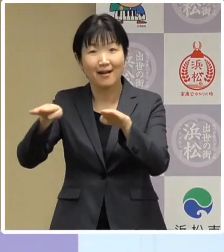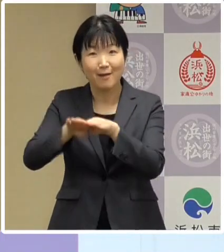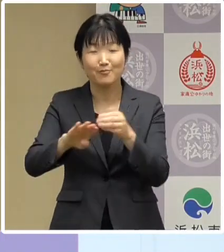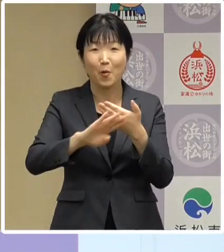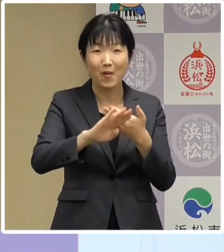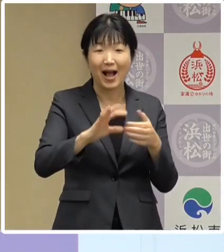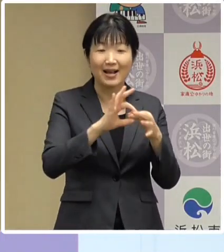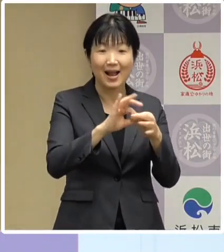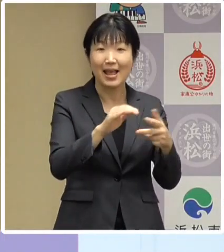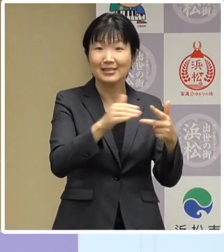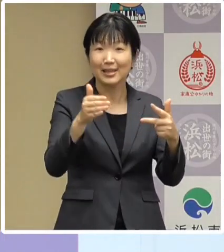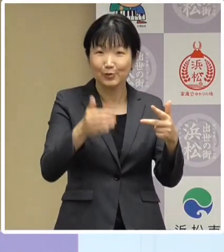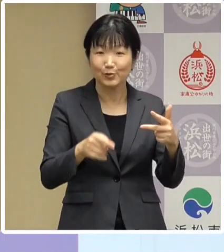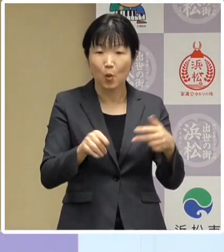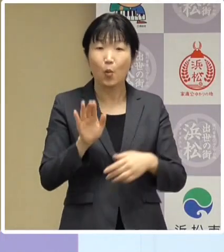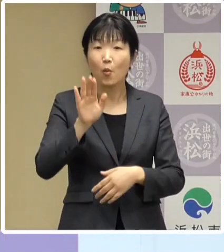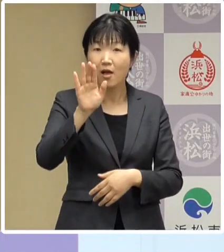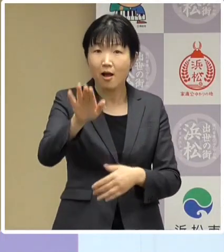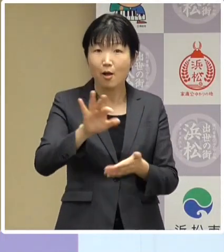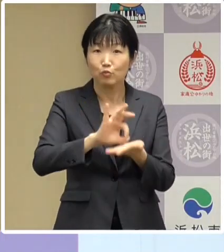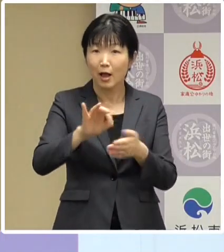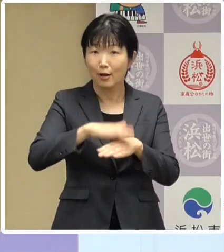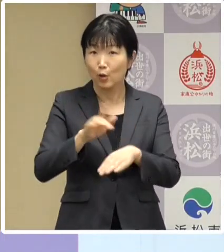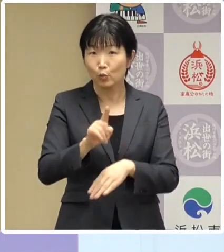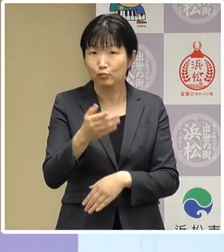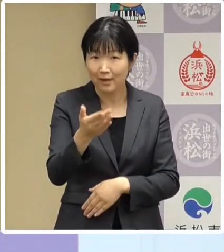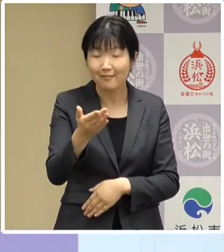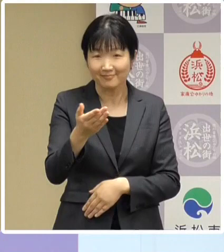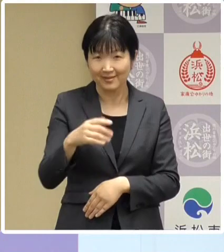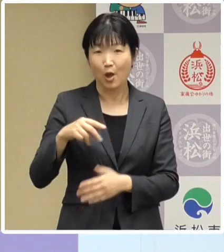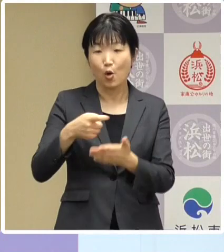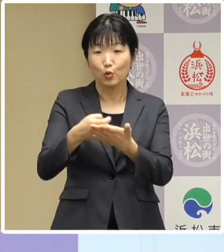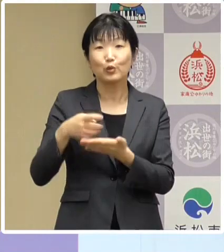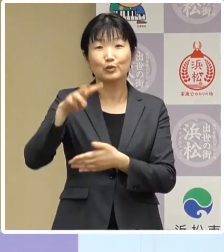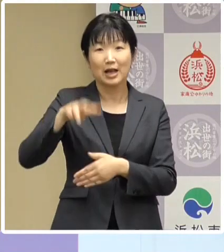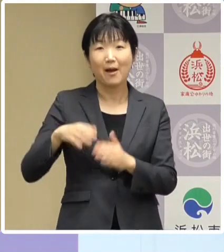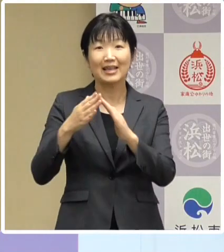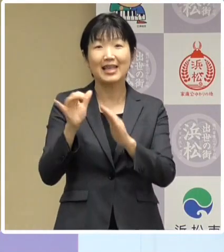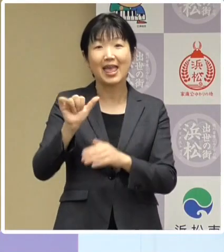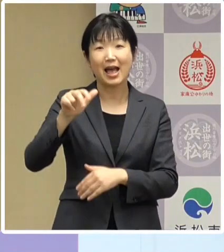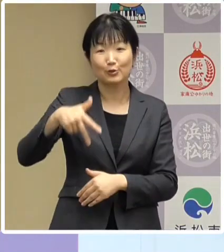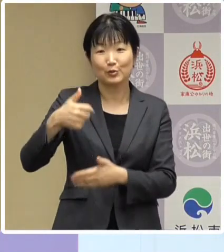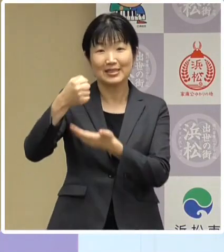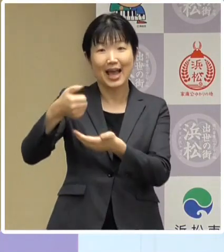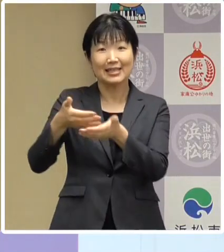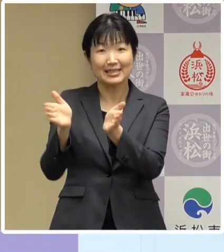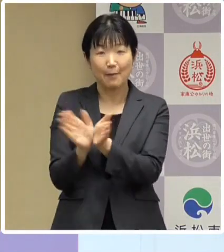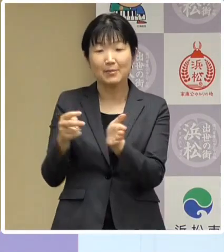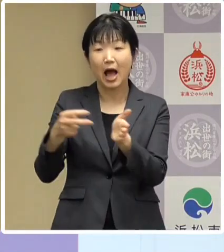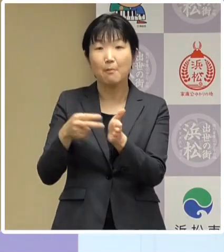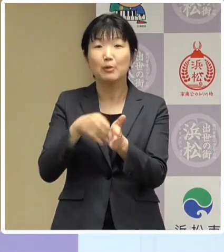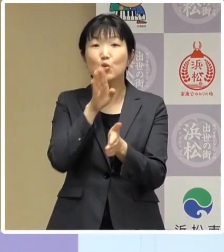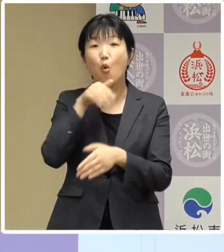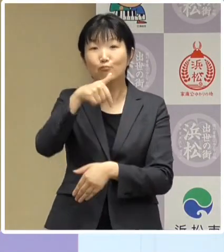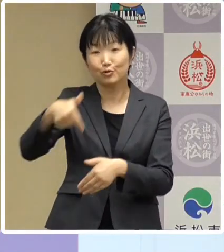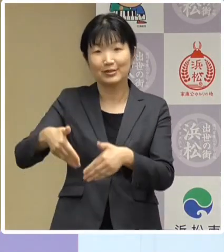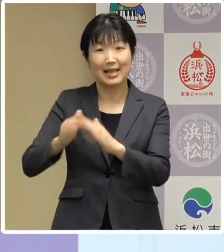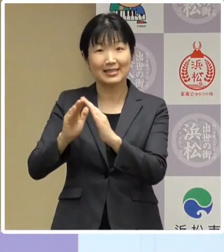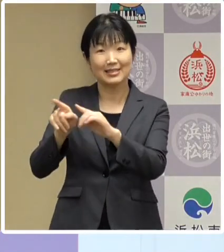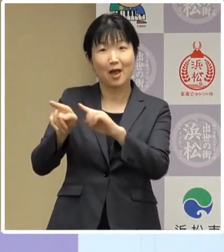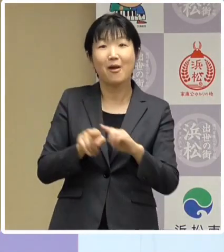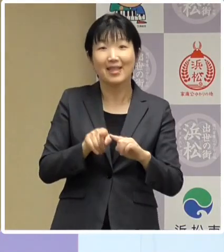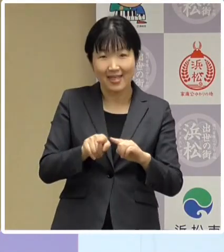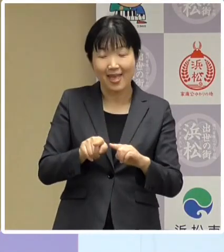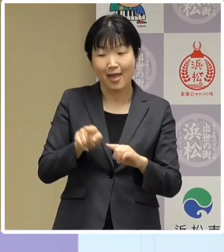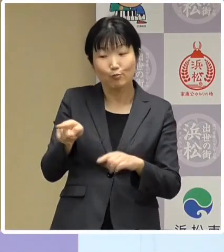関連施設の跡利用について、徳川記念財団の浜松本部設置に伴い財団所蔵品